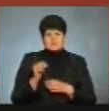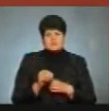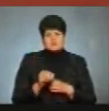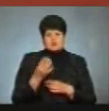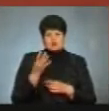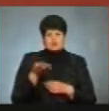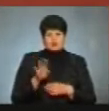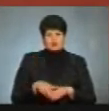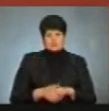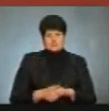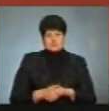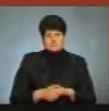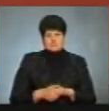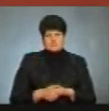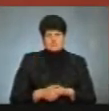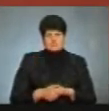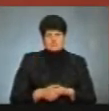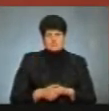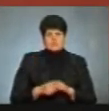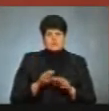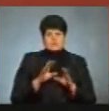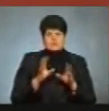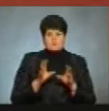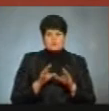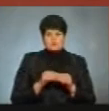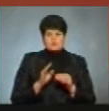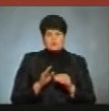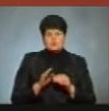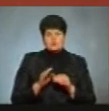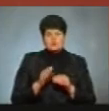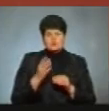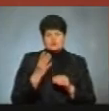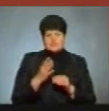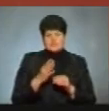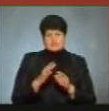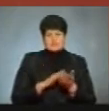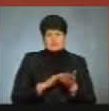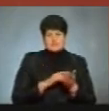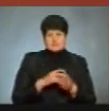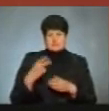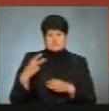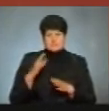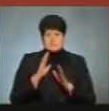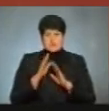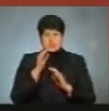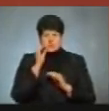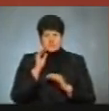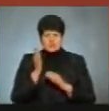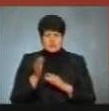тисяч за 4 штуки. Все у нас буде водних атракціонів, 4 на Циганці, 20 на парку Шевченка,